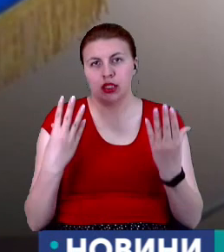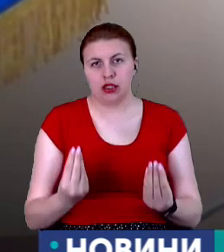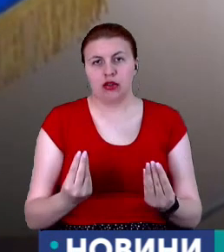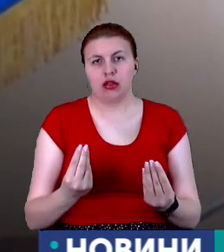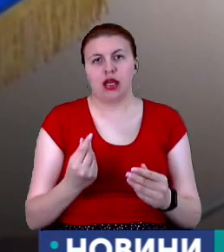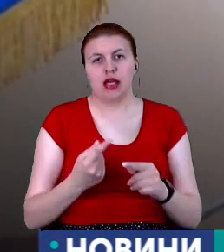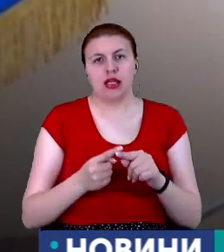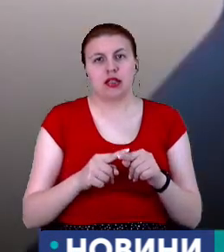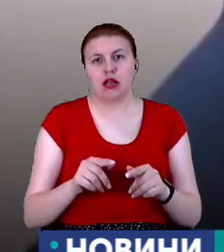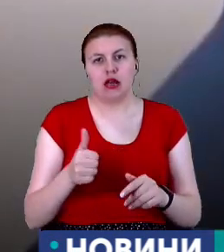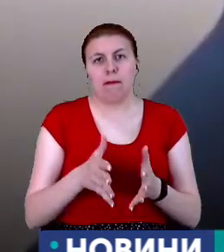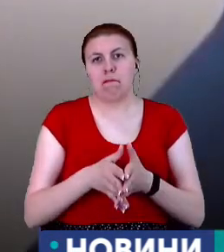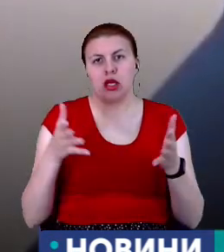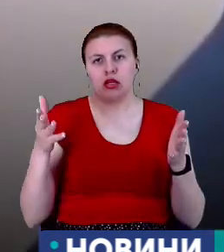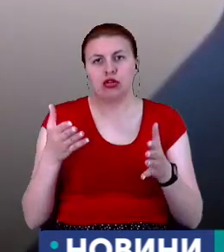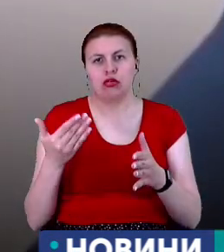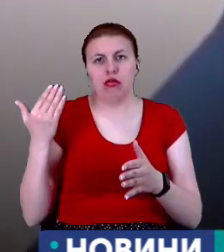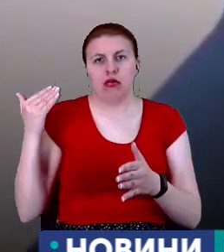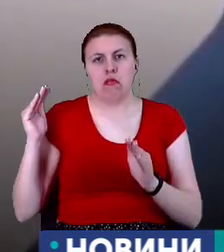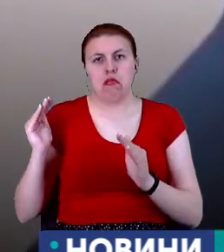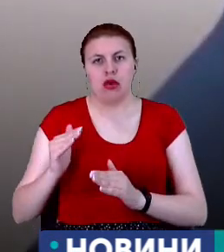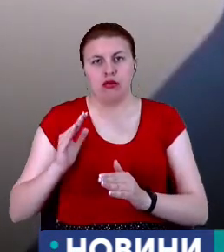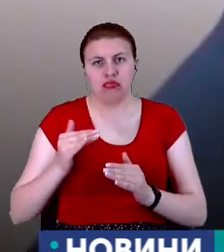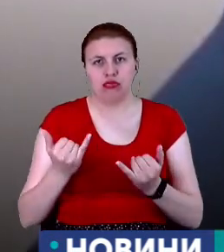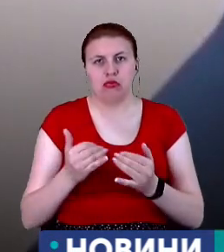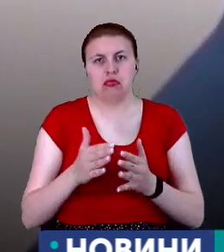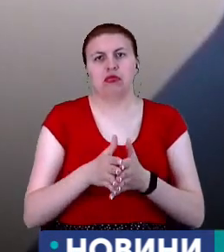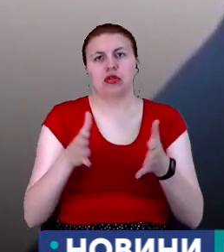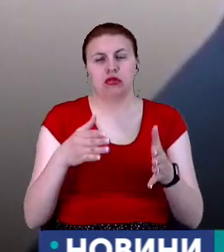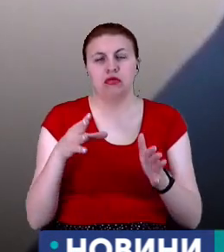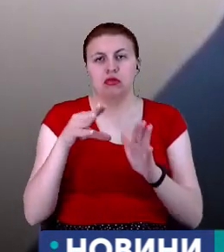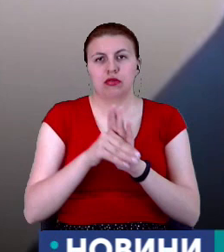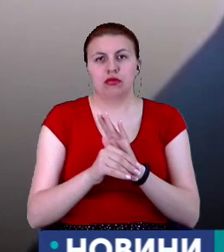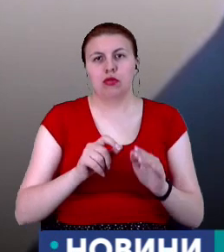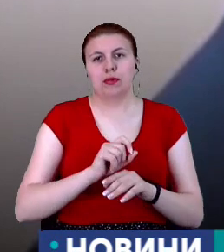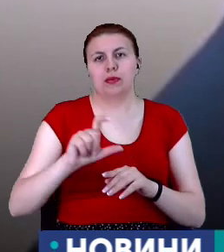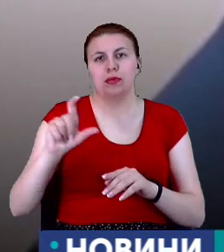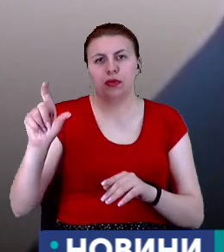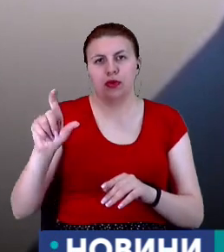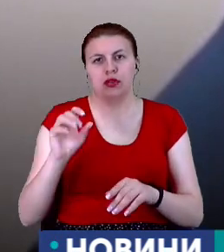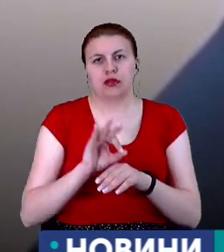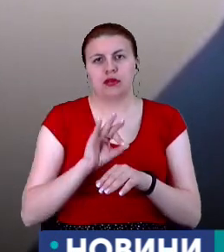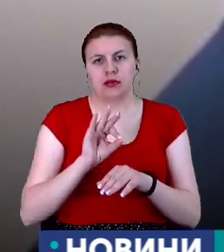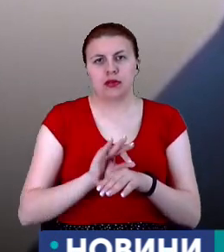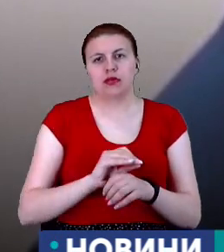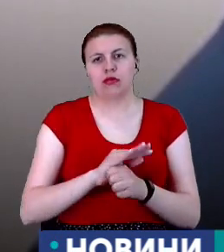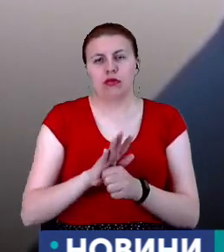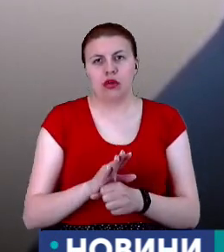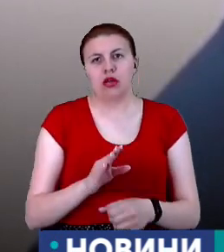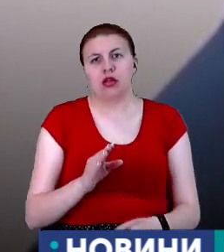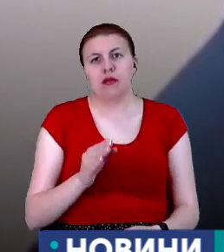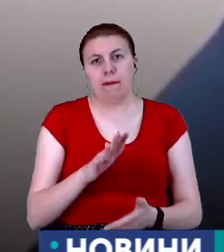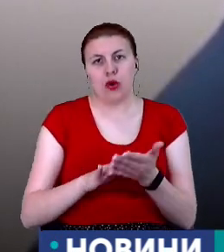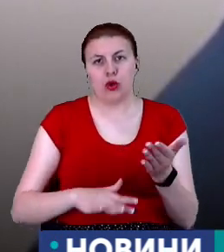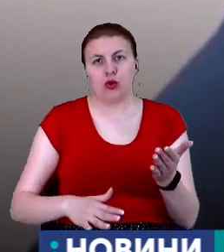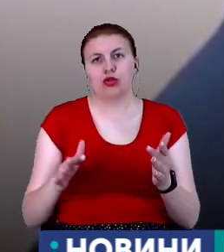число за весь час пандемії. Враховуючи зростання кількості коронахворих, ми продовжимо дію